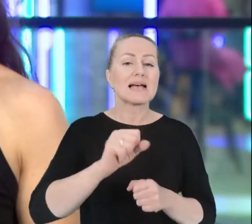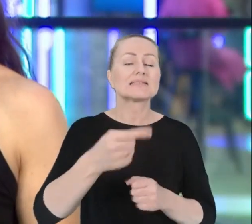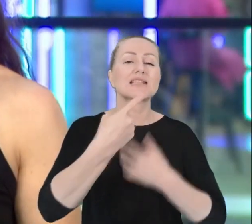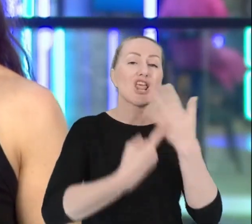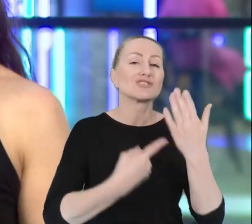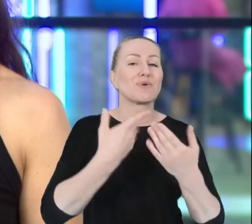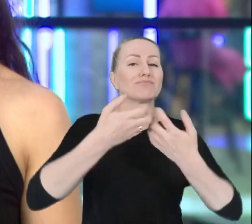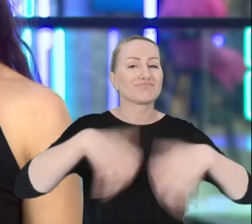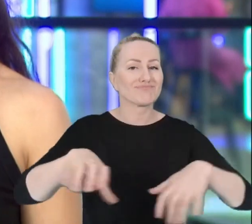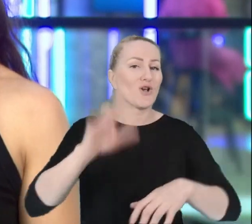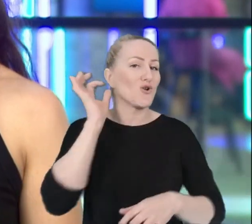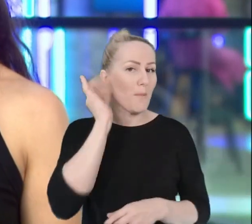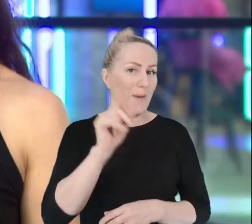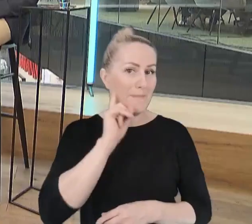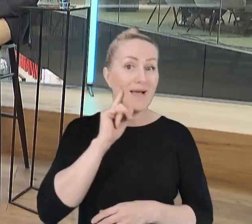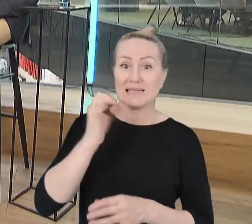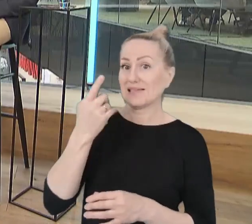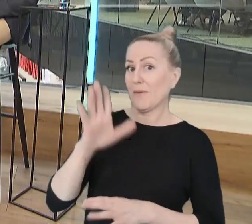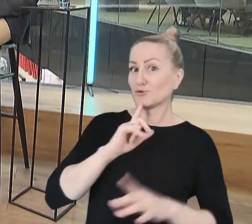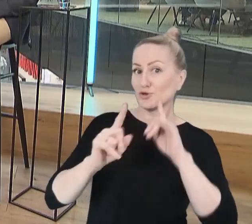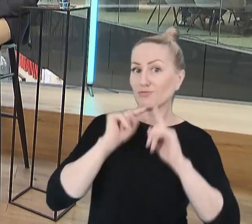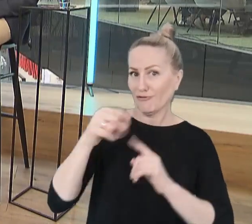będziemy rozmawiać o tym, bo to bardzo ciekawe.